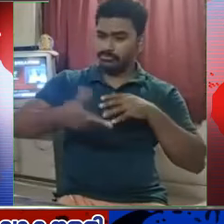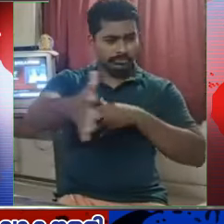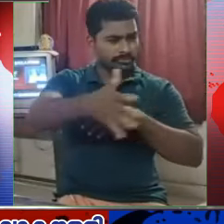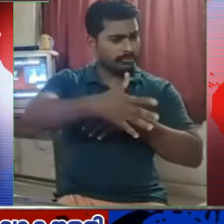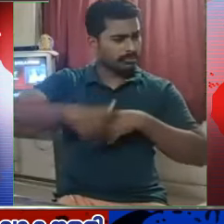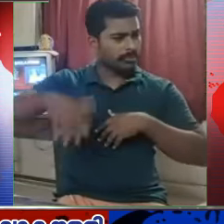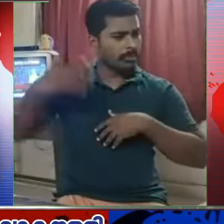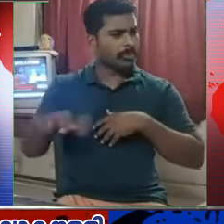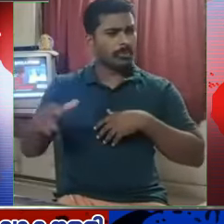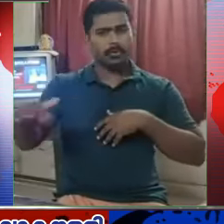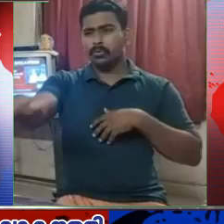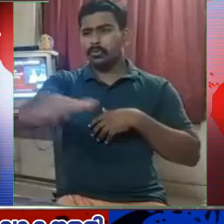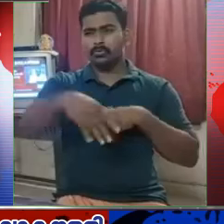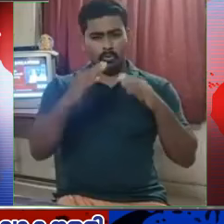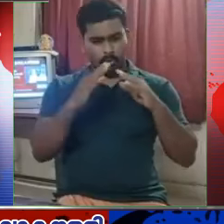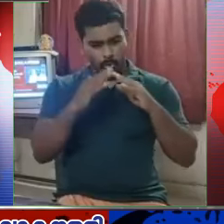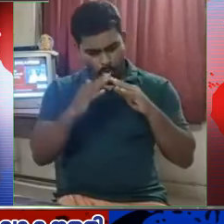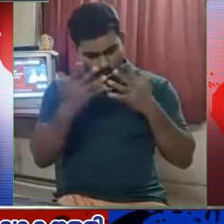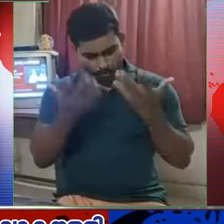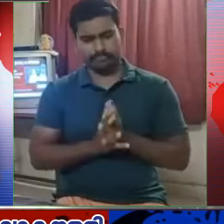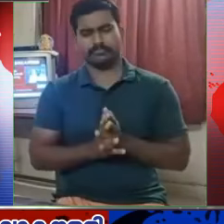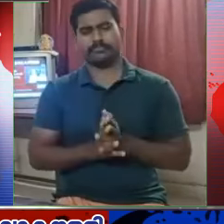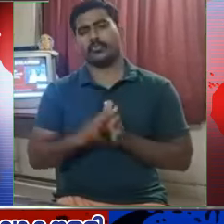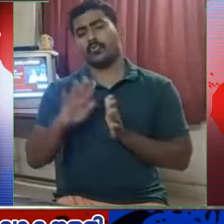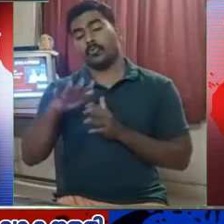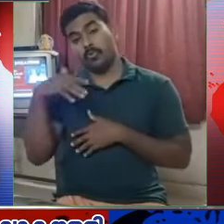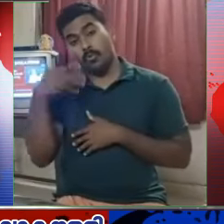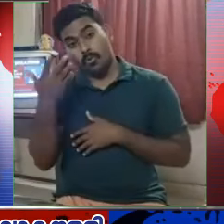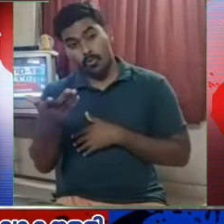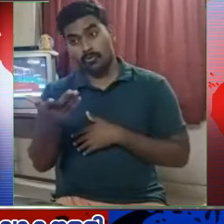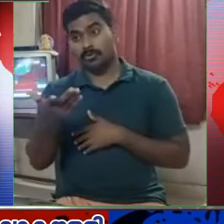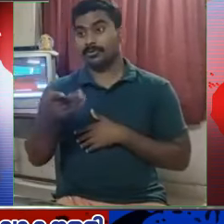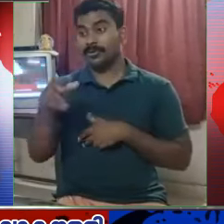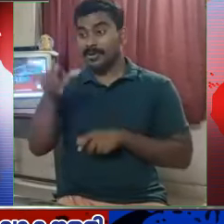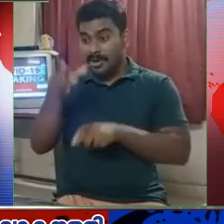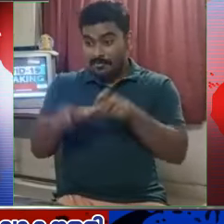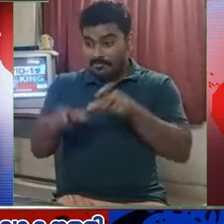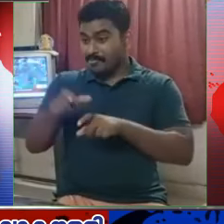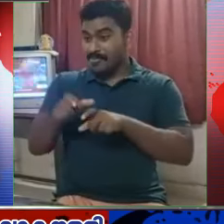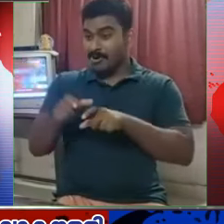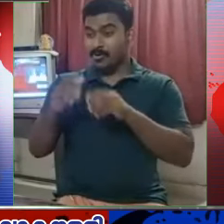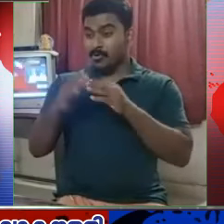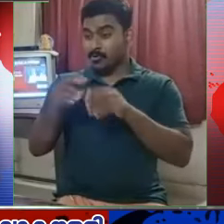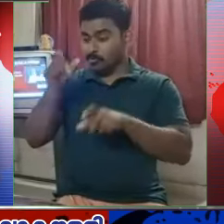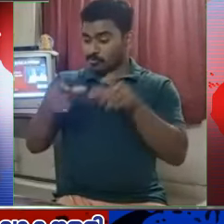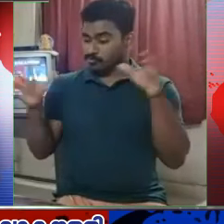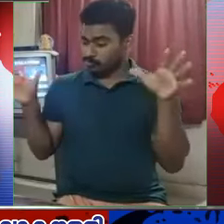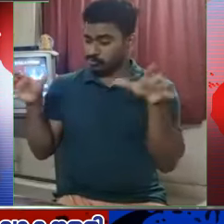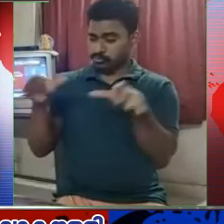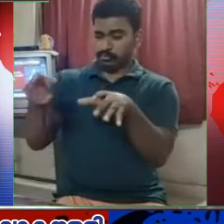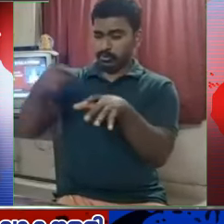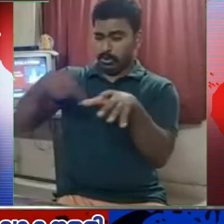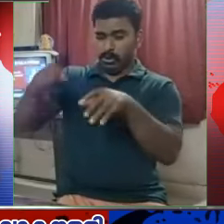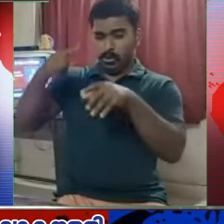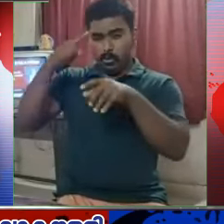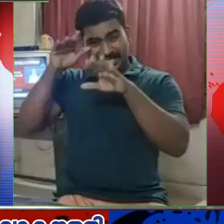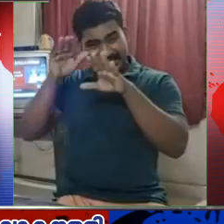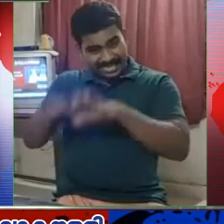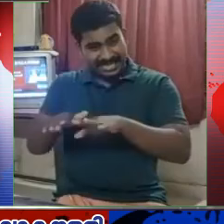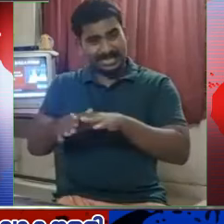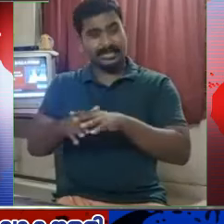അറിയിച്ചിട്ടുണ്ട്. ബന്ധപ്പെട്ട കലക്ടർമാർക്ക് ആവശ്യാനുസരണം അവരെ ഉപയോഗിക്കാൻ അനുമതിയുമുണ്ട്.